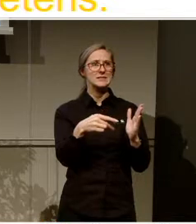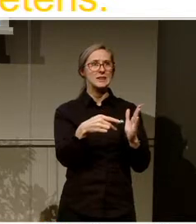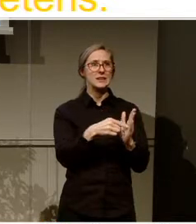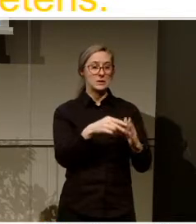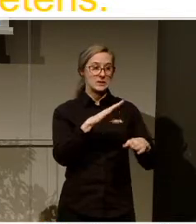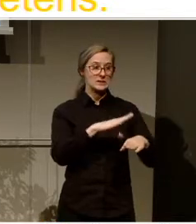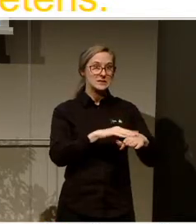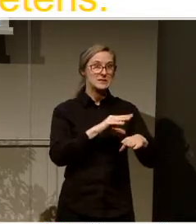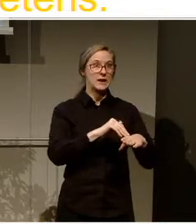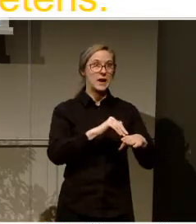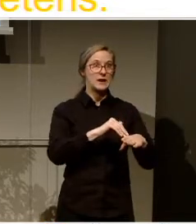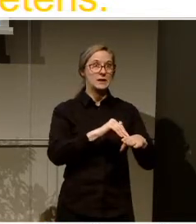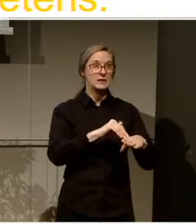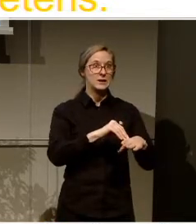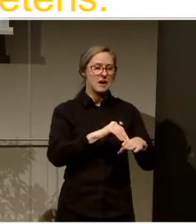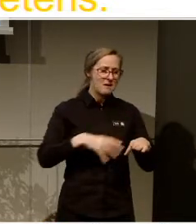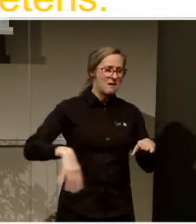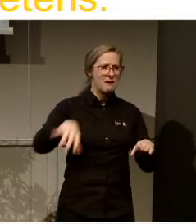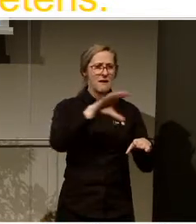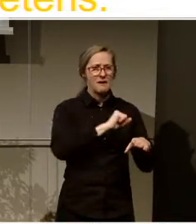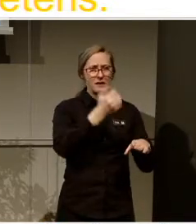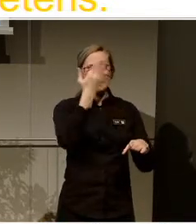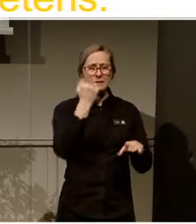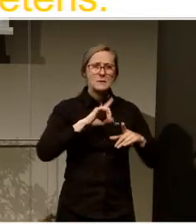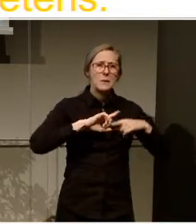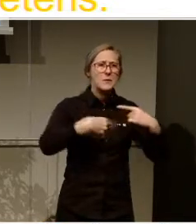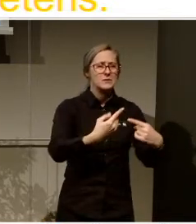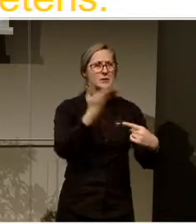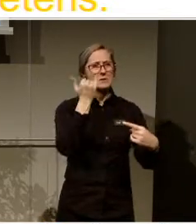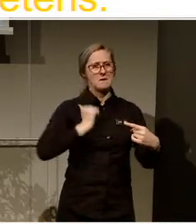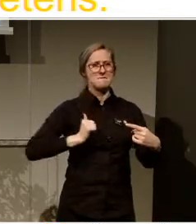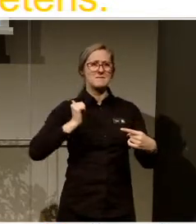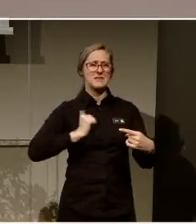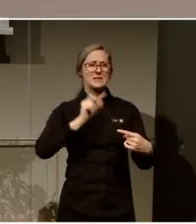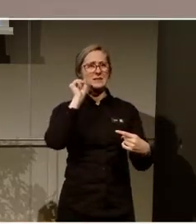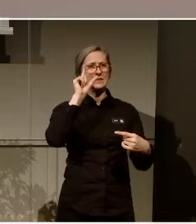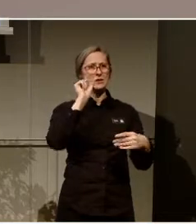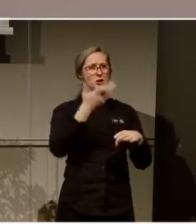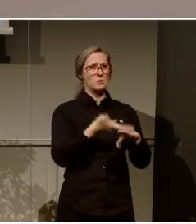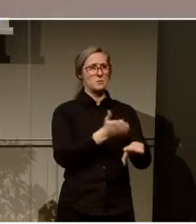ska alla kunna utveckla och använda sin digitala kompetens.